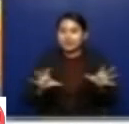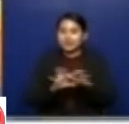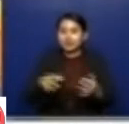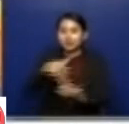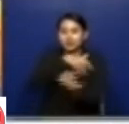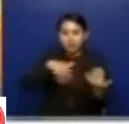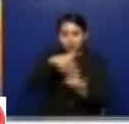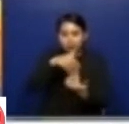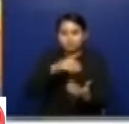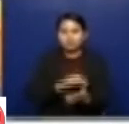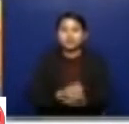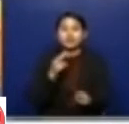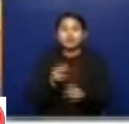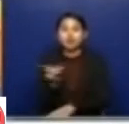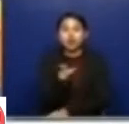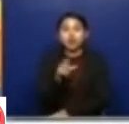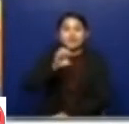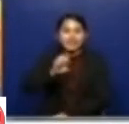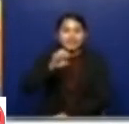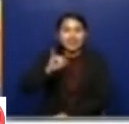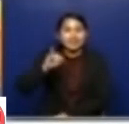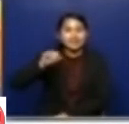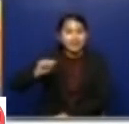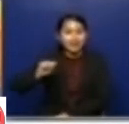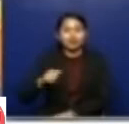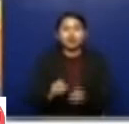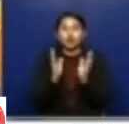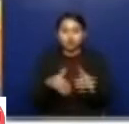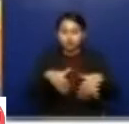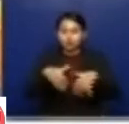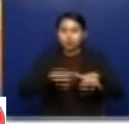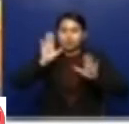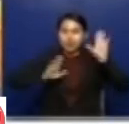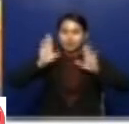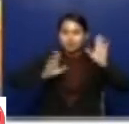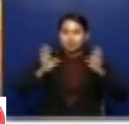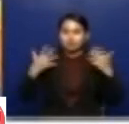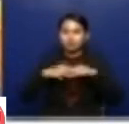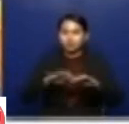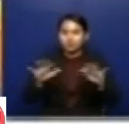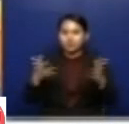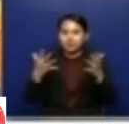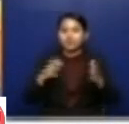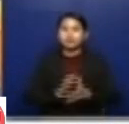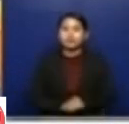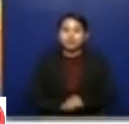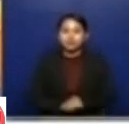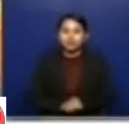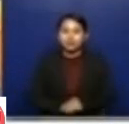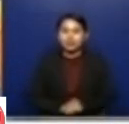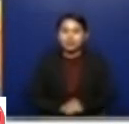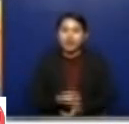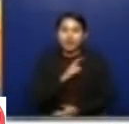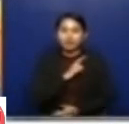เราเรียกว่า EIA การประชาพิจารณ์ที่ขาดการมีส่วนร่วมของประชาชนอย่างแท้จริงการดำเนินการที่ขาด